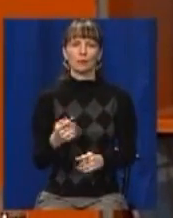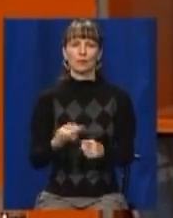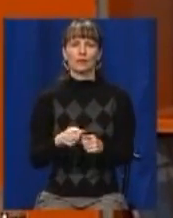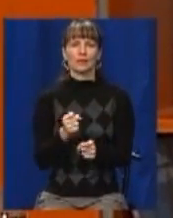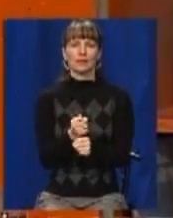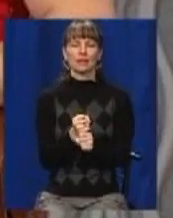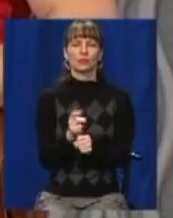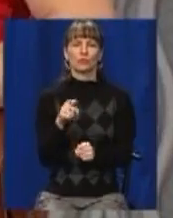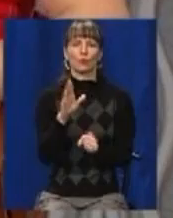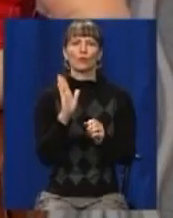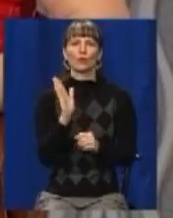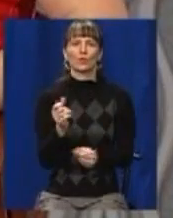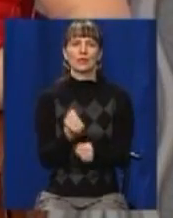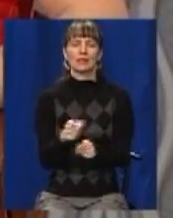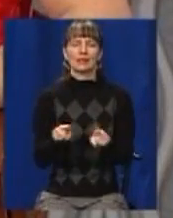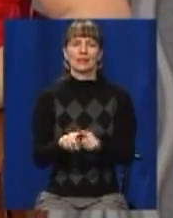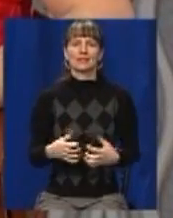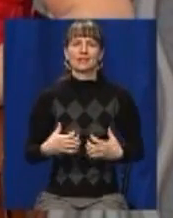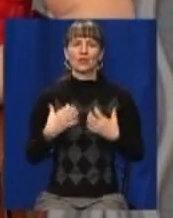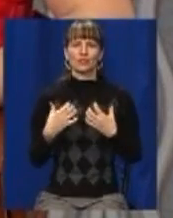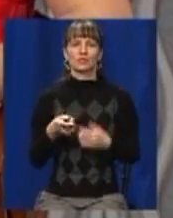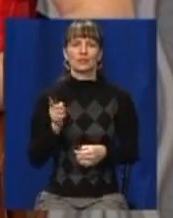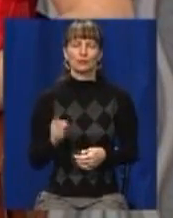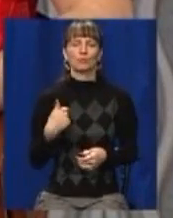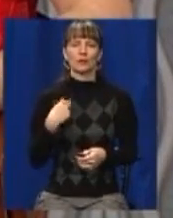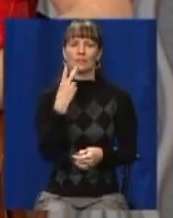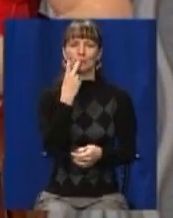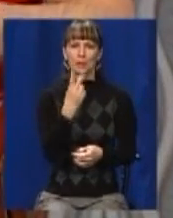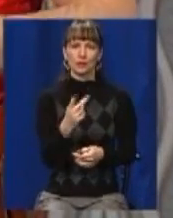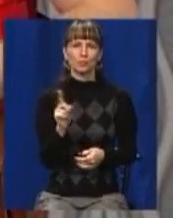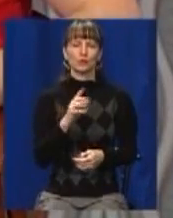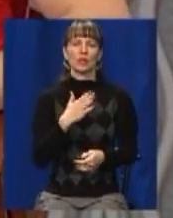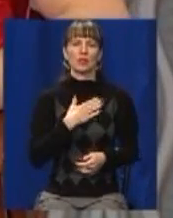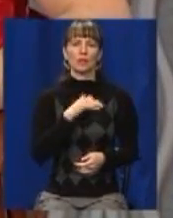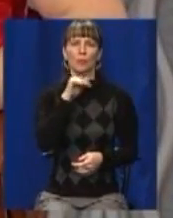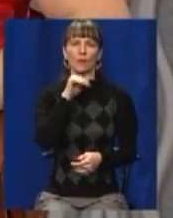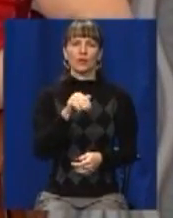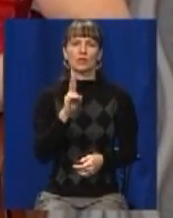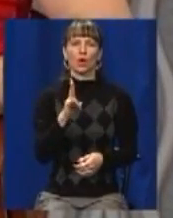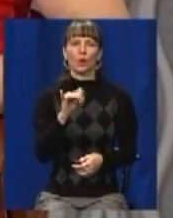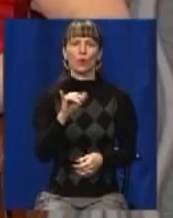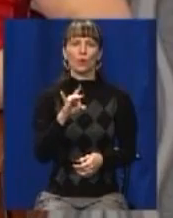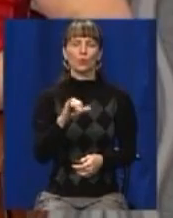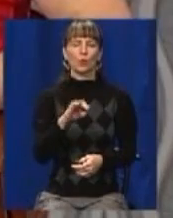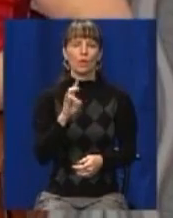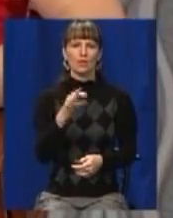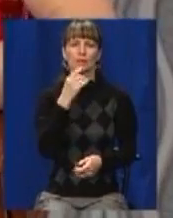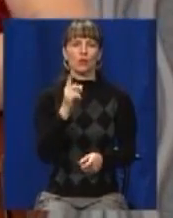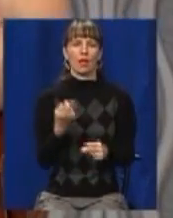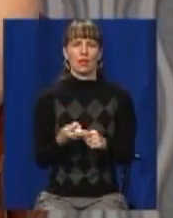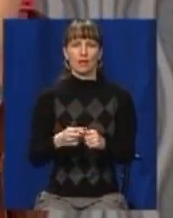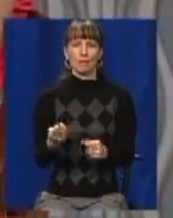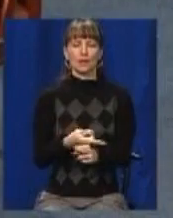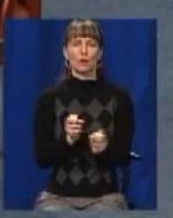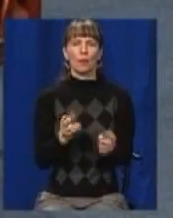да, насправді, що воно буде робити такі страшні речі, насправді. Ну, ми ж бачимо, що наш професор Протон сказав, що це все дуже безпечно,